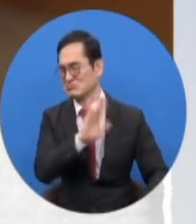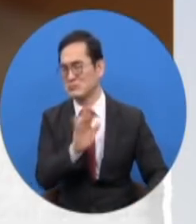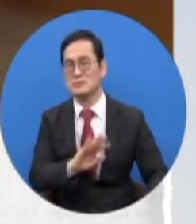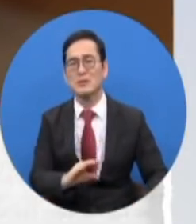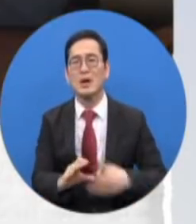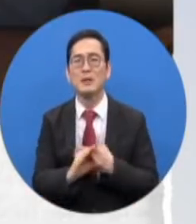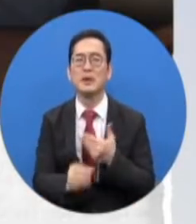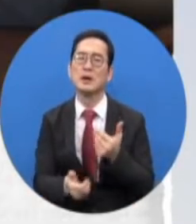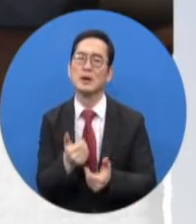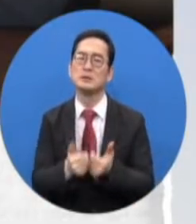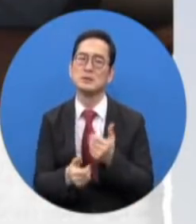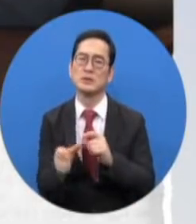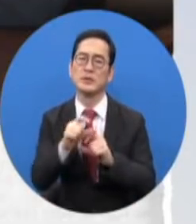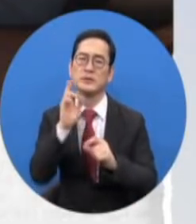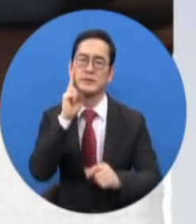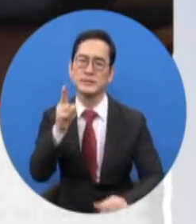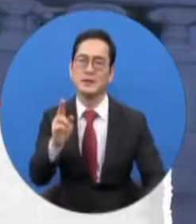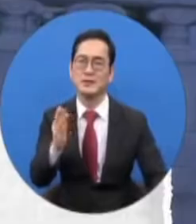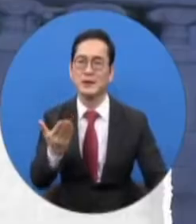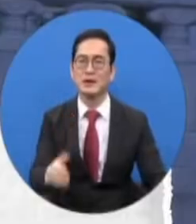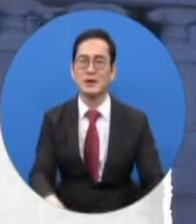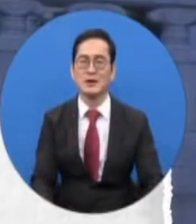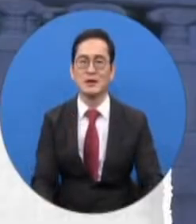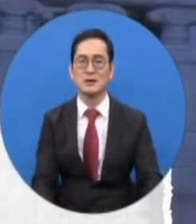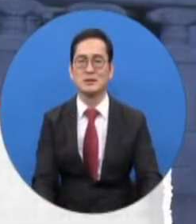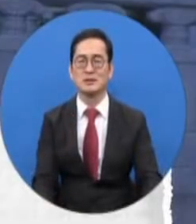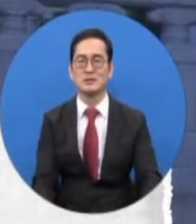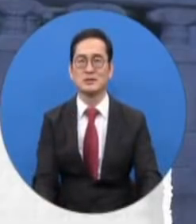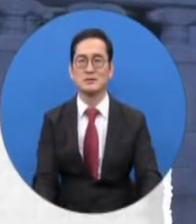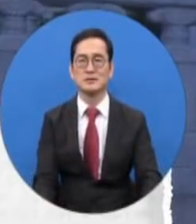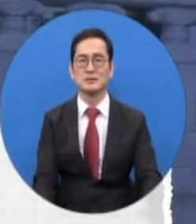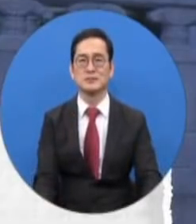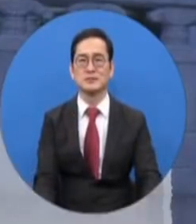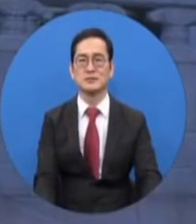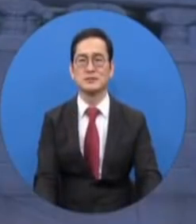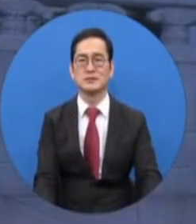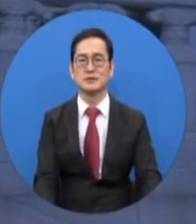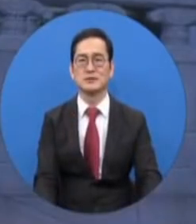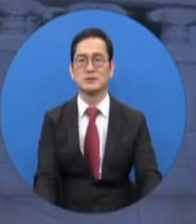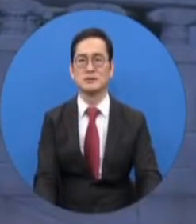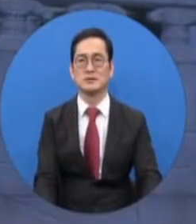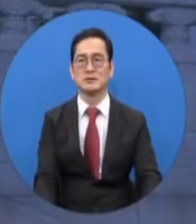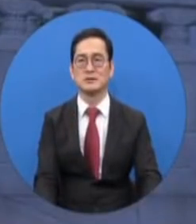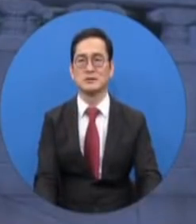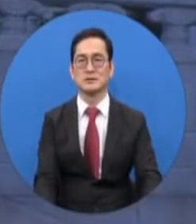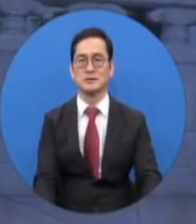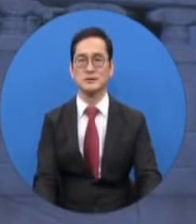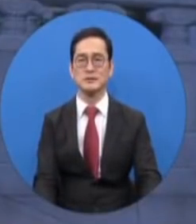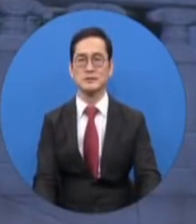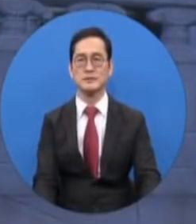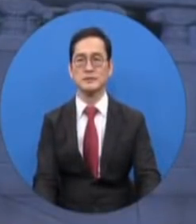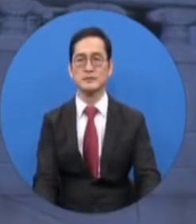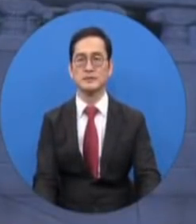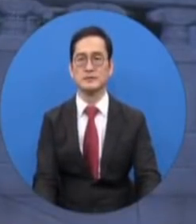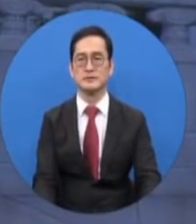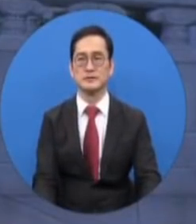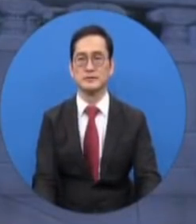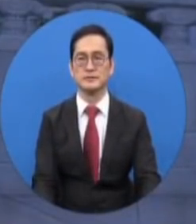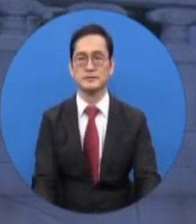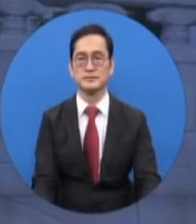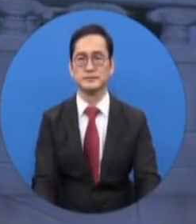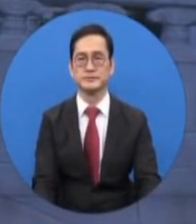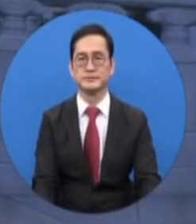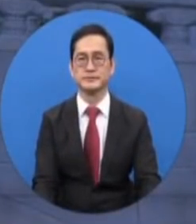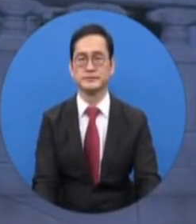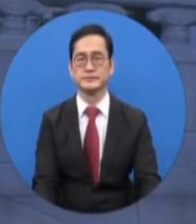듭니다. 알 수는 없습니다. 정확하게 양측이 밝히지 않기 때문에 아직 여지는 있을 것 같다라는 생각도 동시에